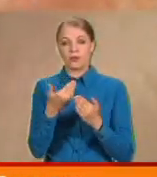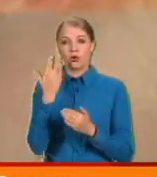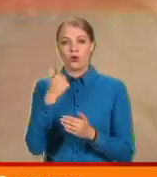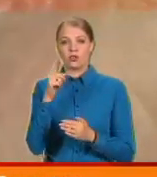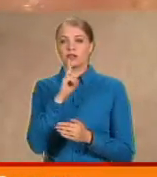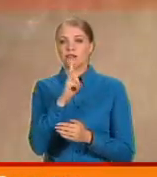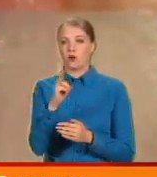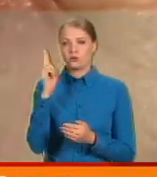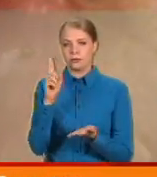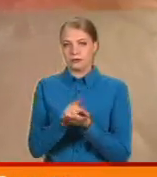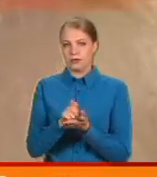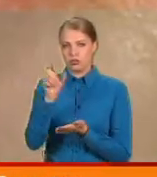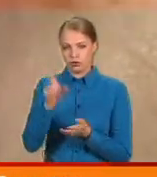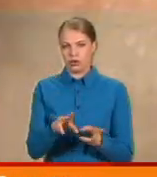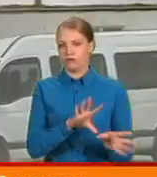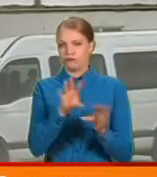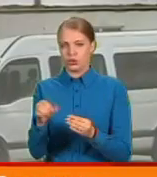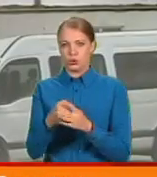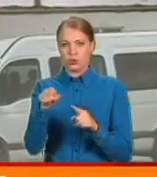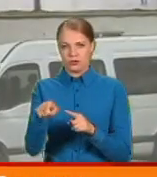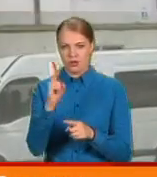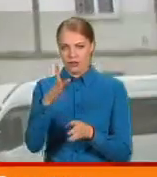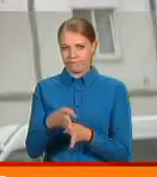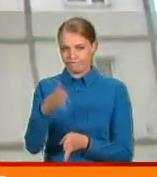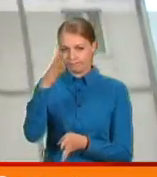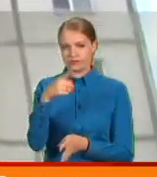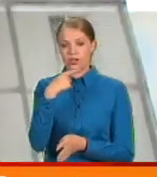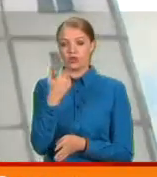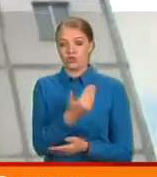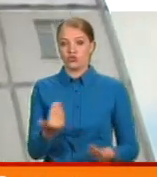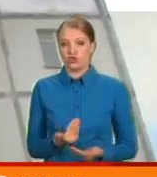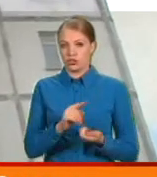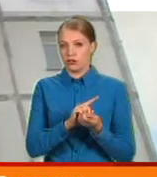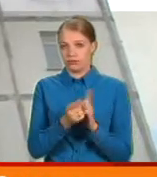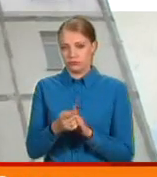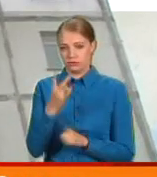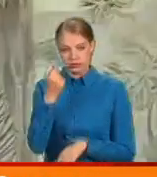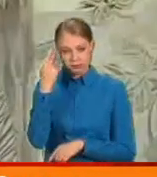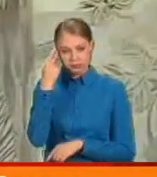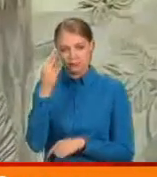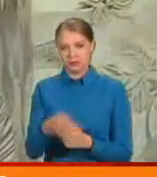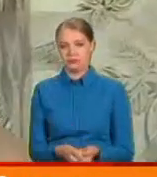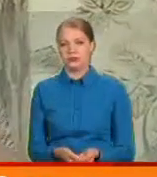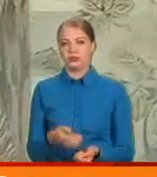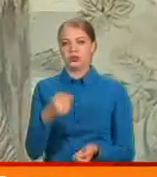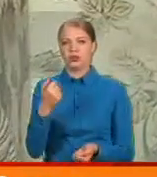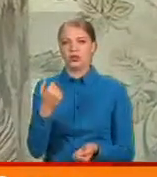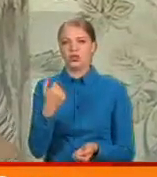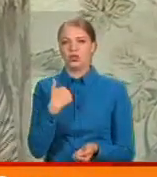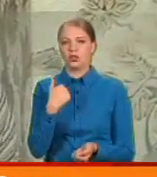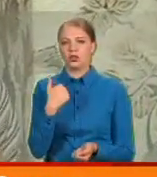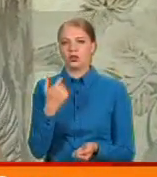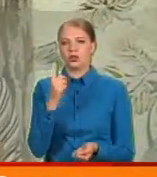як 2 роки тому пенсіонерка переїхала до цієї багатоповерхівки, каже, її життя перетворилося на пекло. Краще б я була в